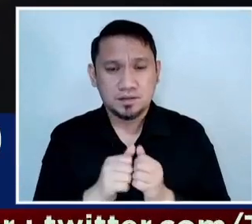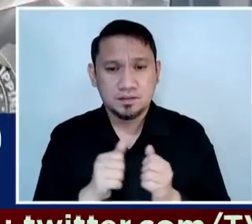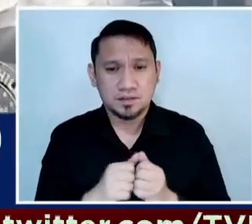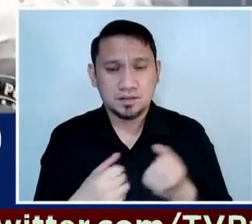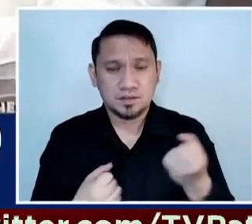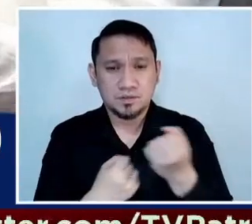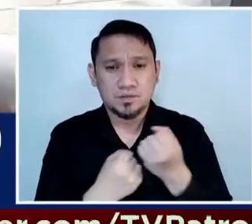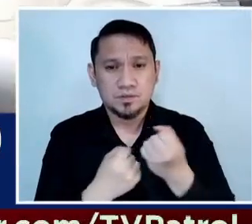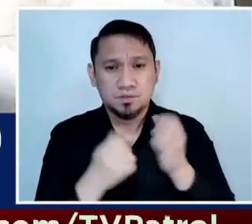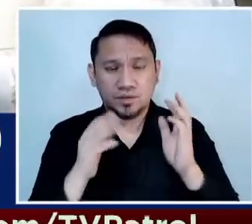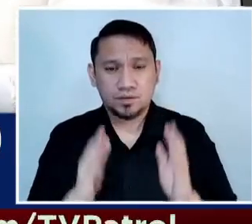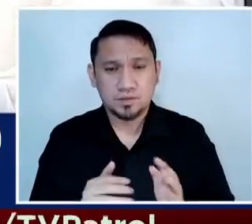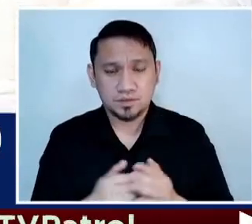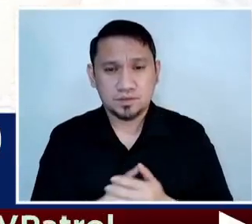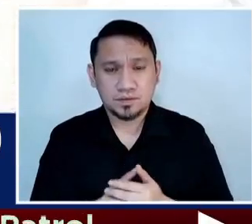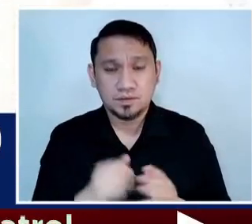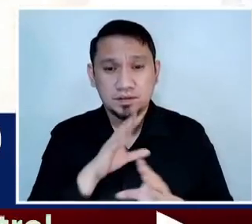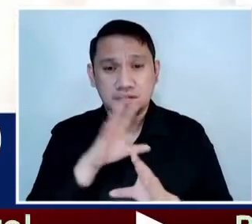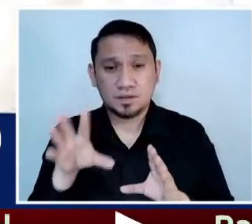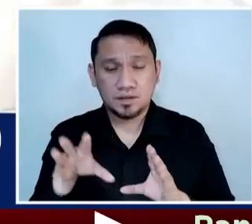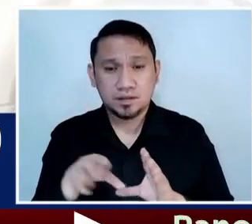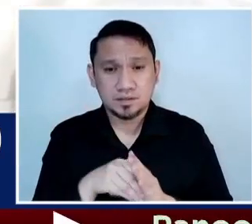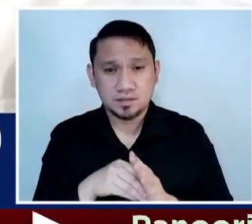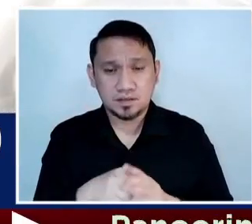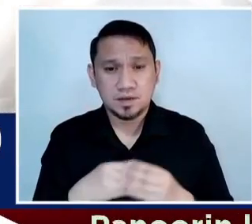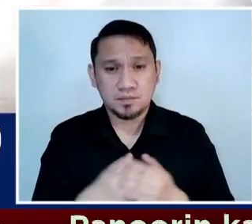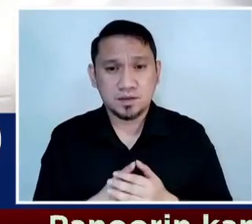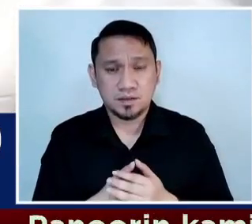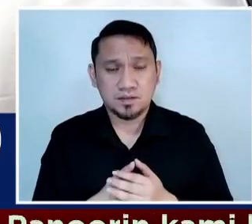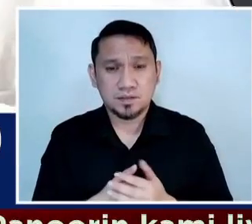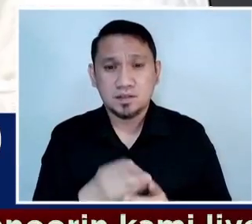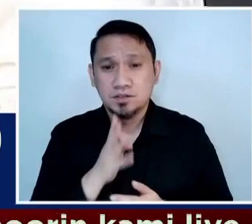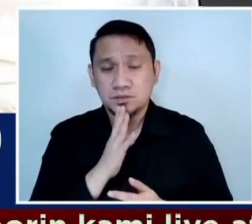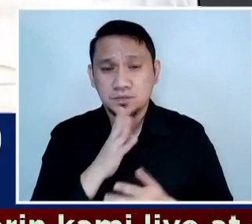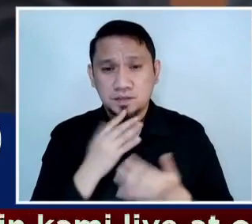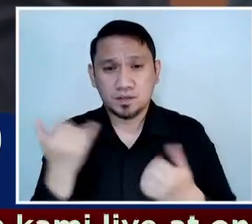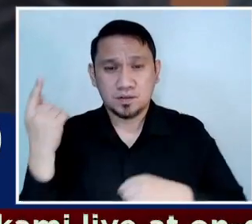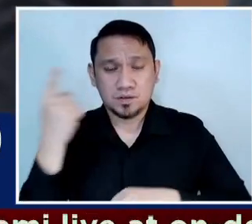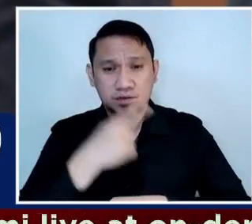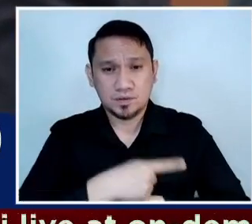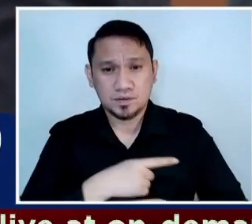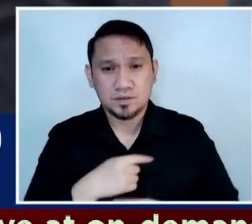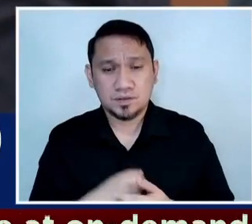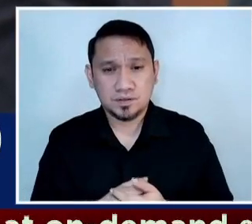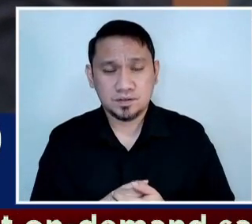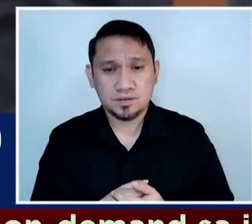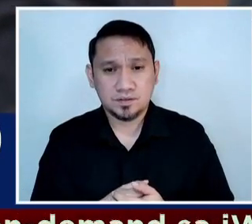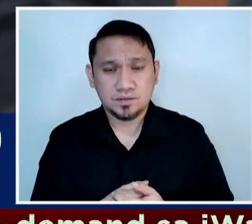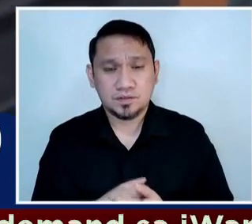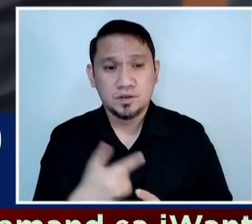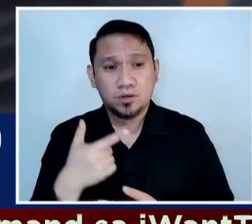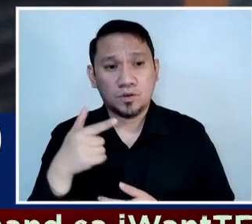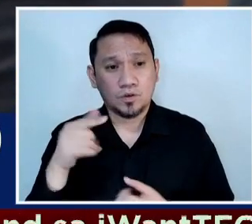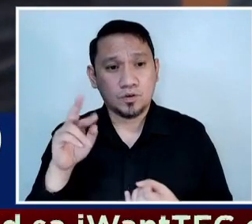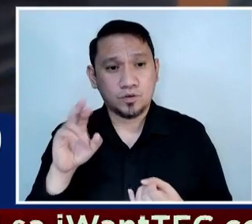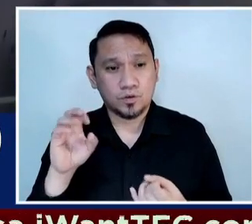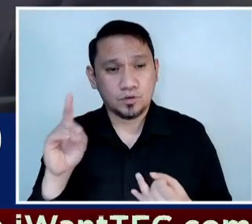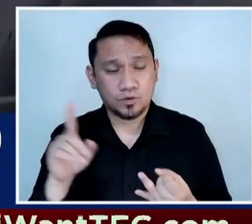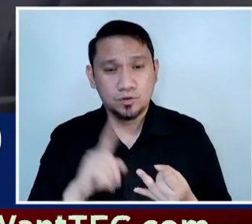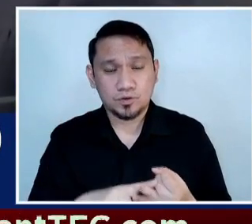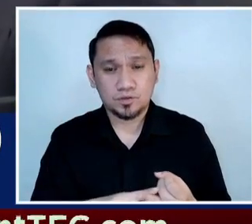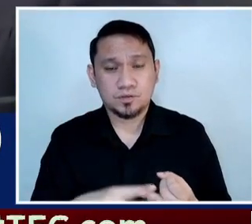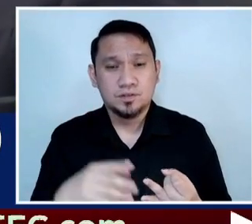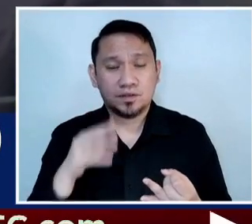taga-suporta. Kabilang sa mga nagbigay ng valedictory speech ngayong araw, sina Senador Richard Gordon, Franklin Rilon,